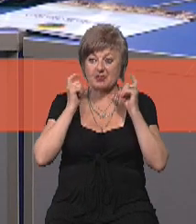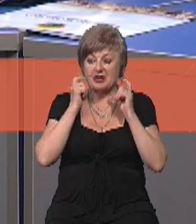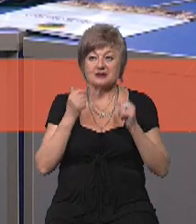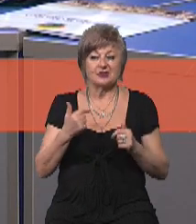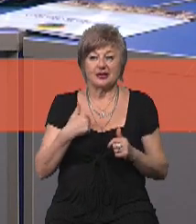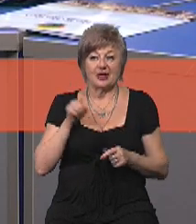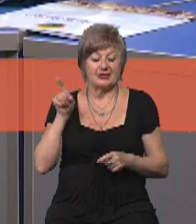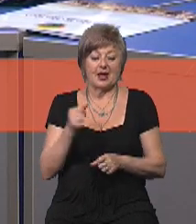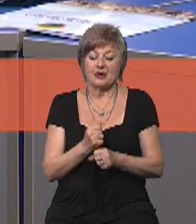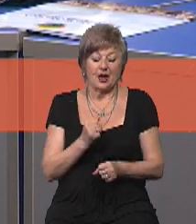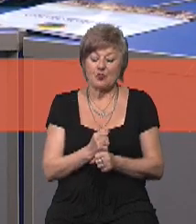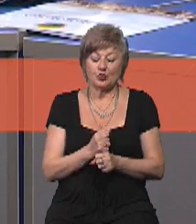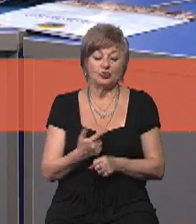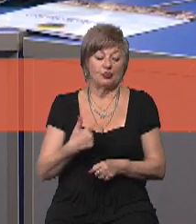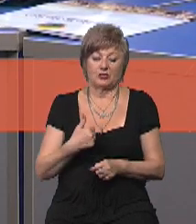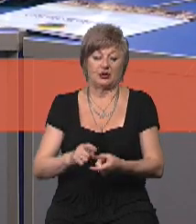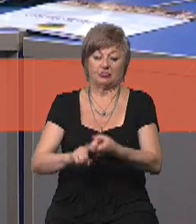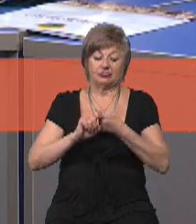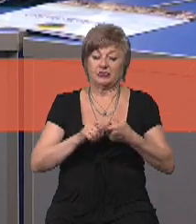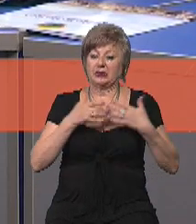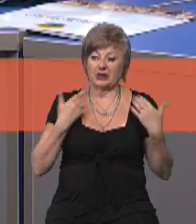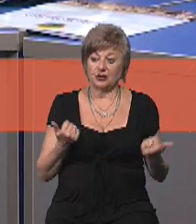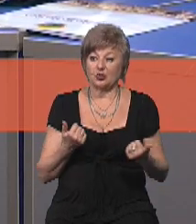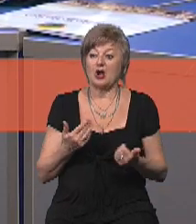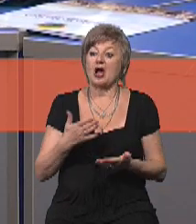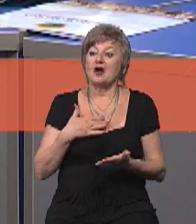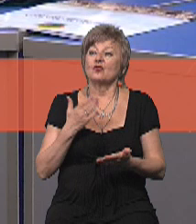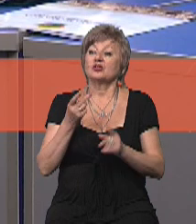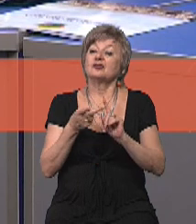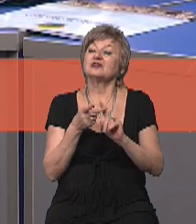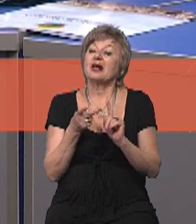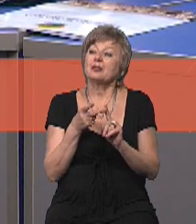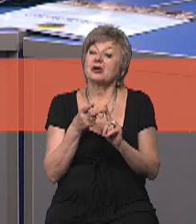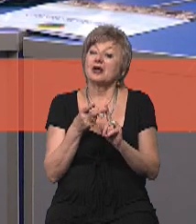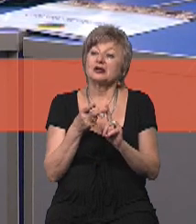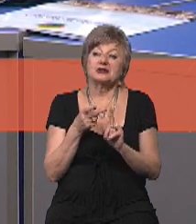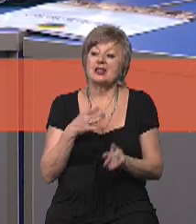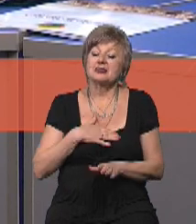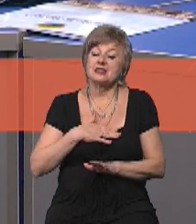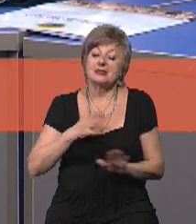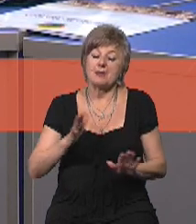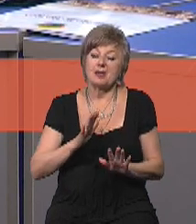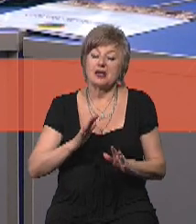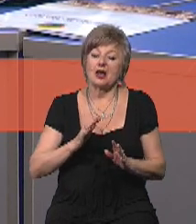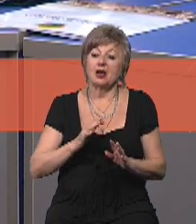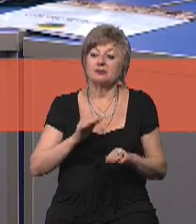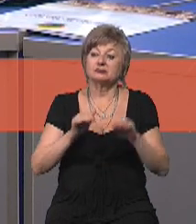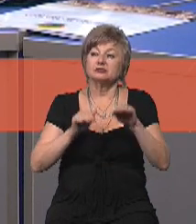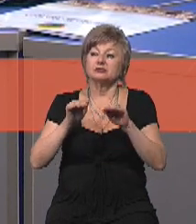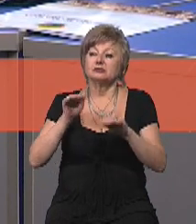амброзія не сприяє. А от ми маємо другу таблицю. Це не моя таблиця, це ця таблиця сьогодні предоставив